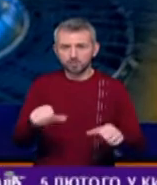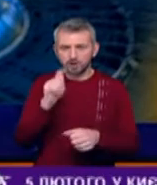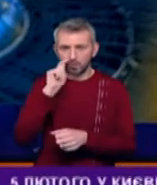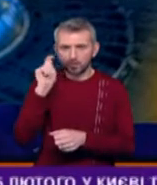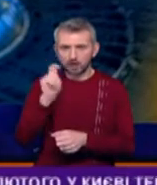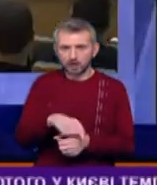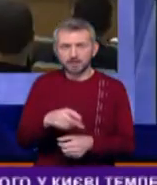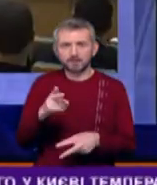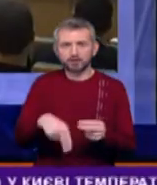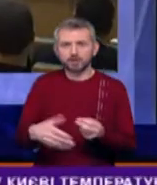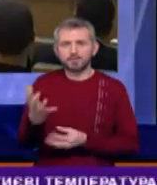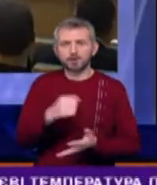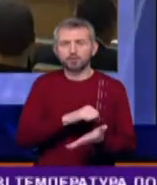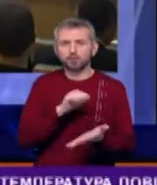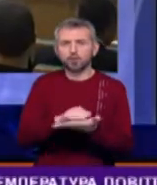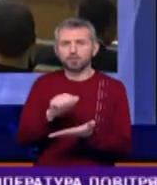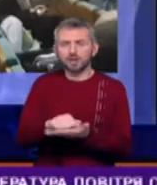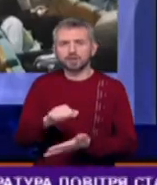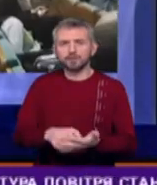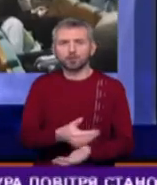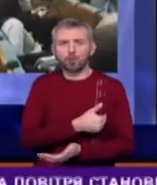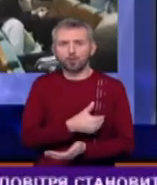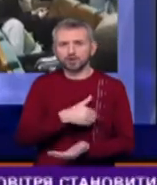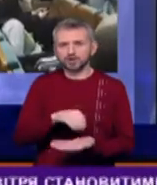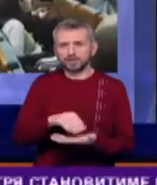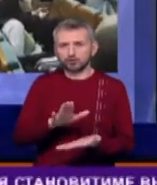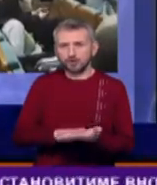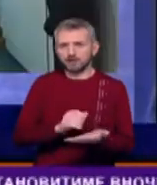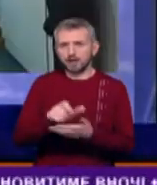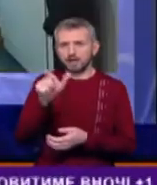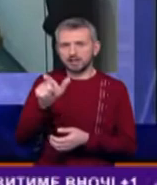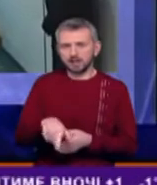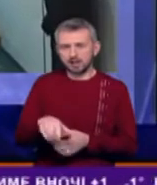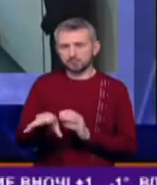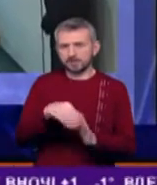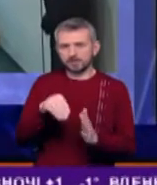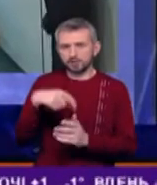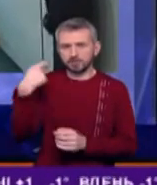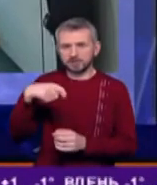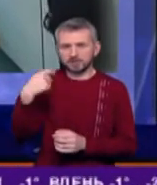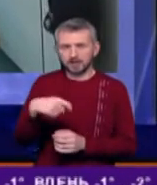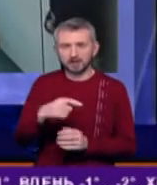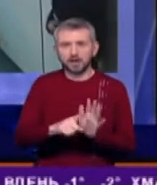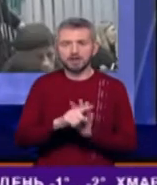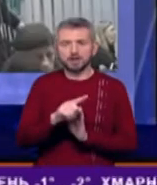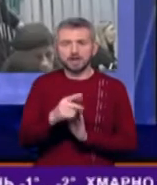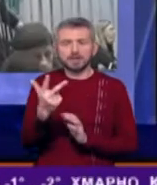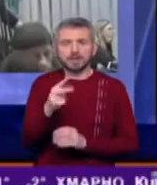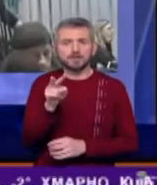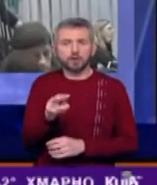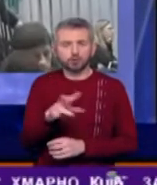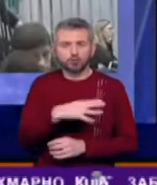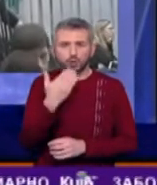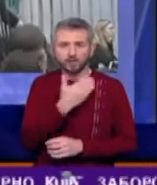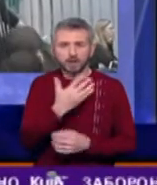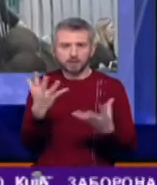України завершила прийом документів від охочих зареєструватися кандидатами на виборах президента. З лютого, 3 лютого стало